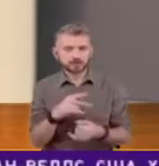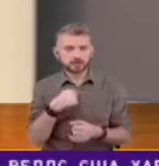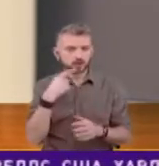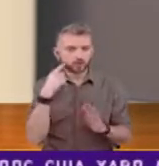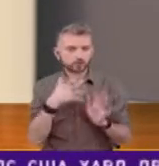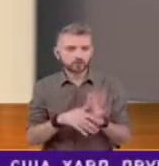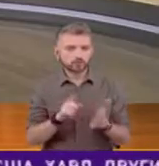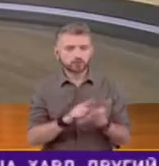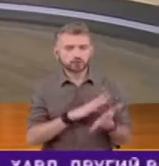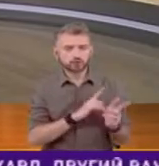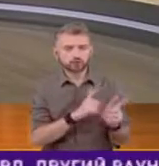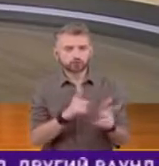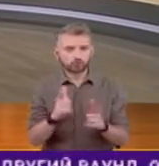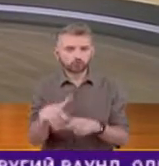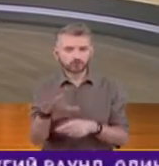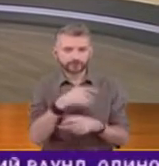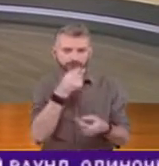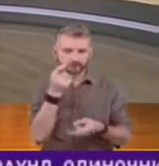розумію, мають бути узгоджені всі